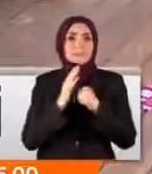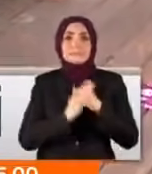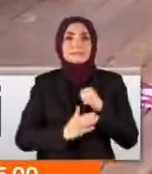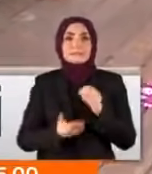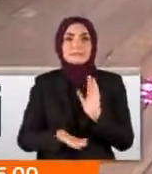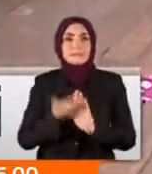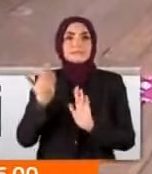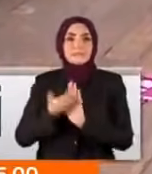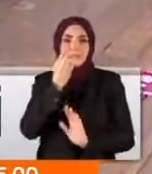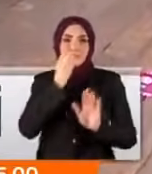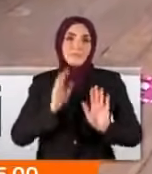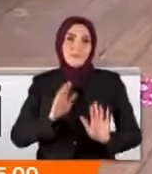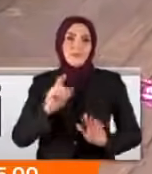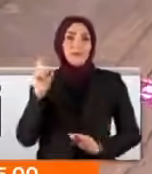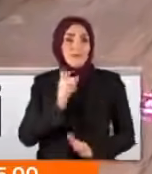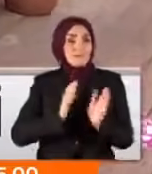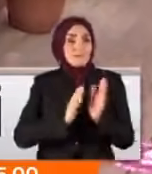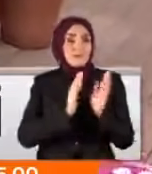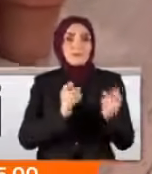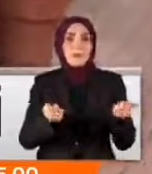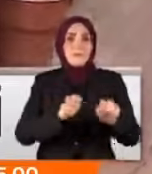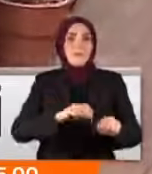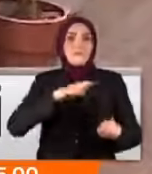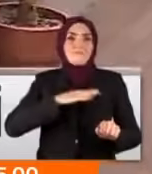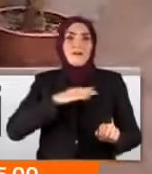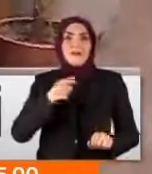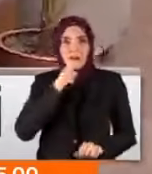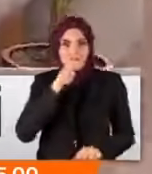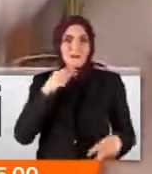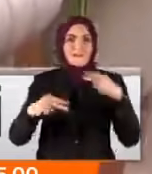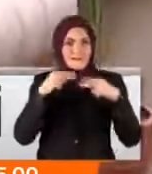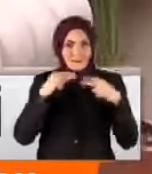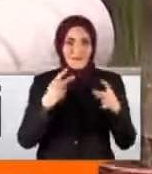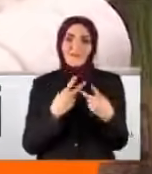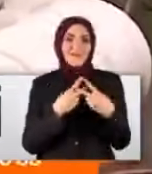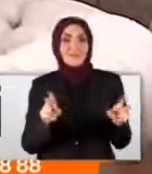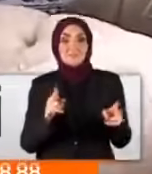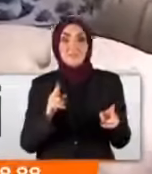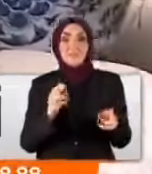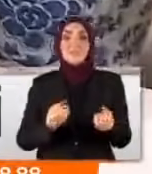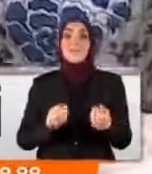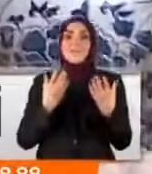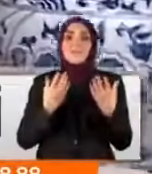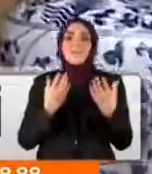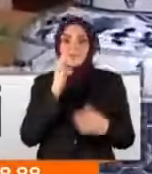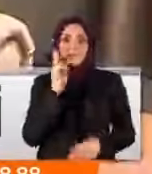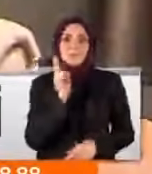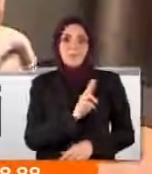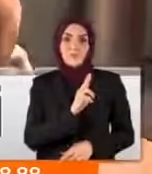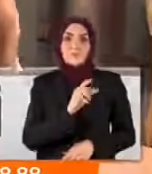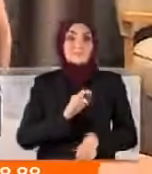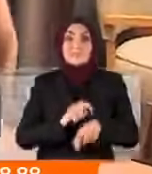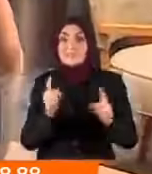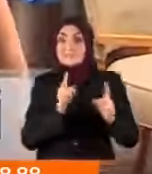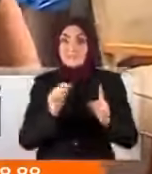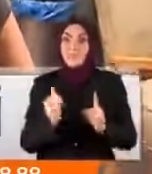olan restoran ve kafeler içinse tek başına açılmak yetmeyecek gibi görünüyor. Onlar için önemli olan şu anda saatler.